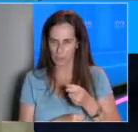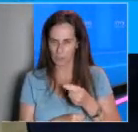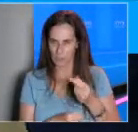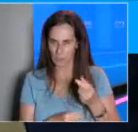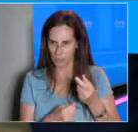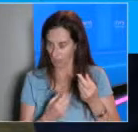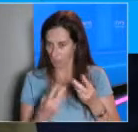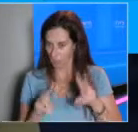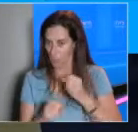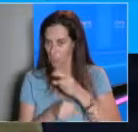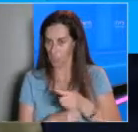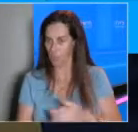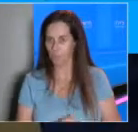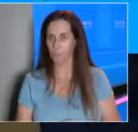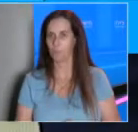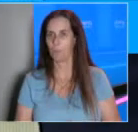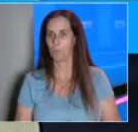מתכון טוב?